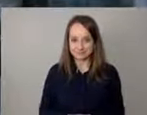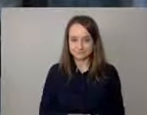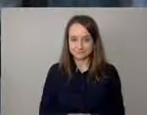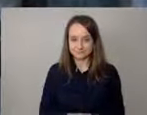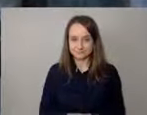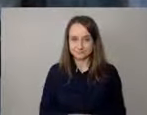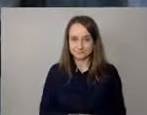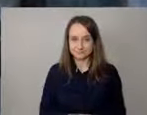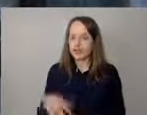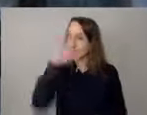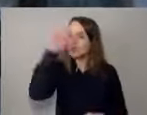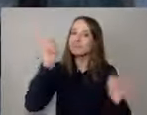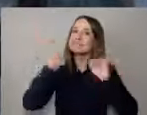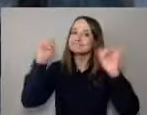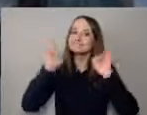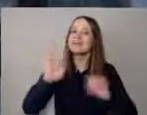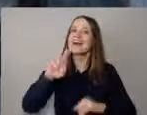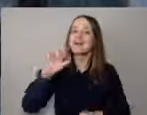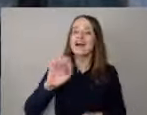Rafał.